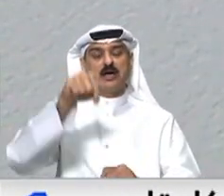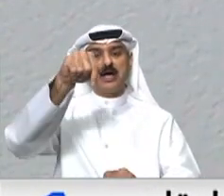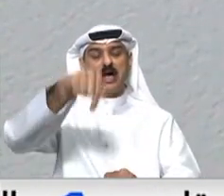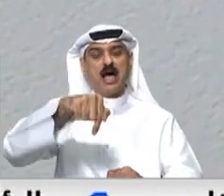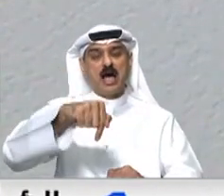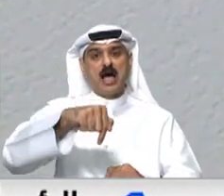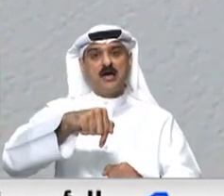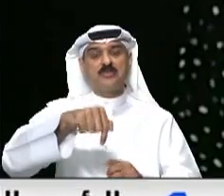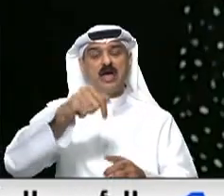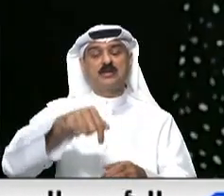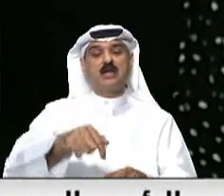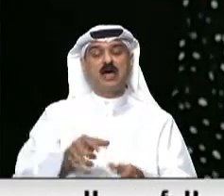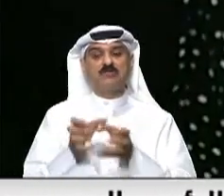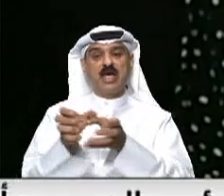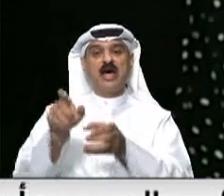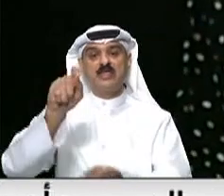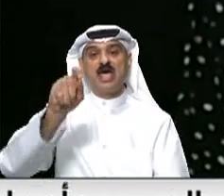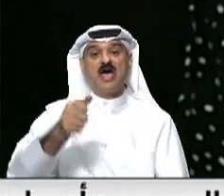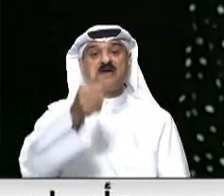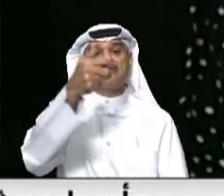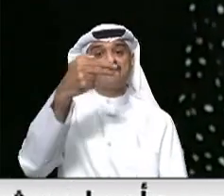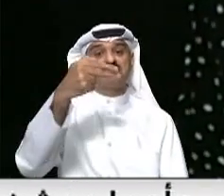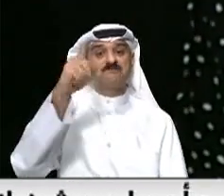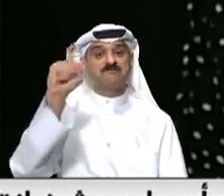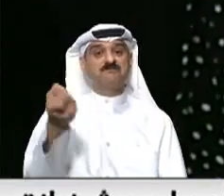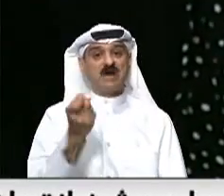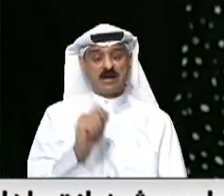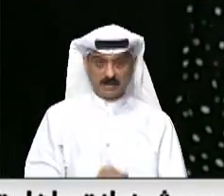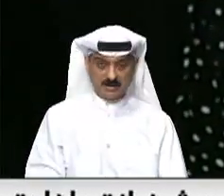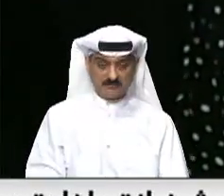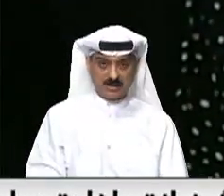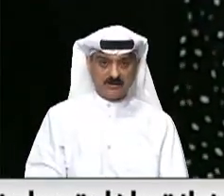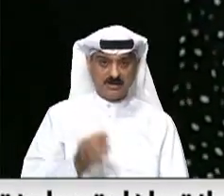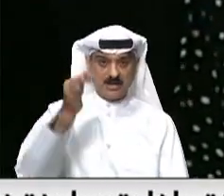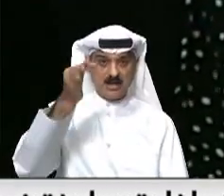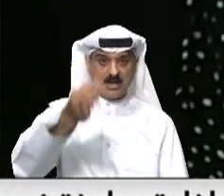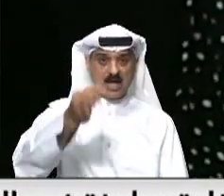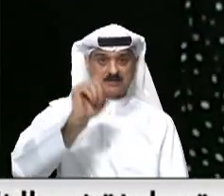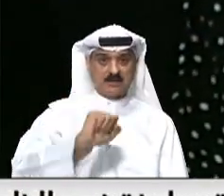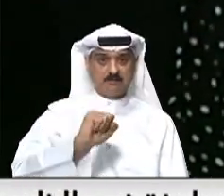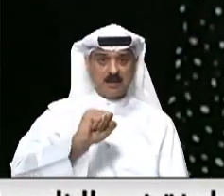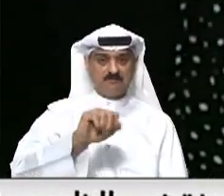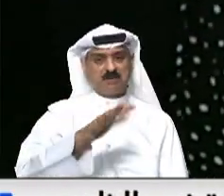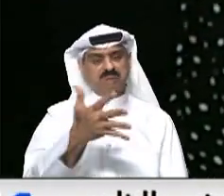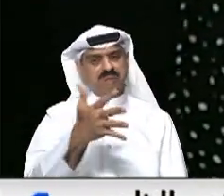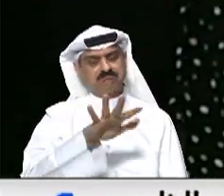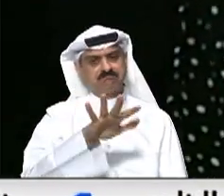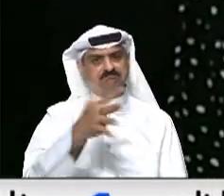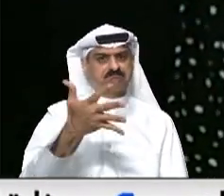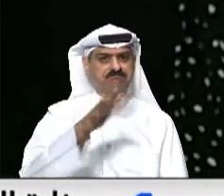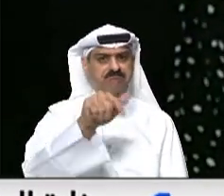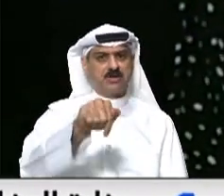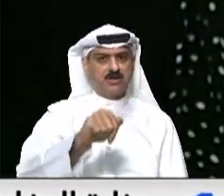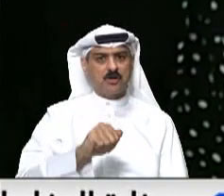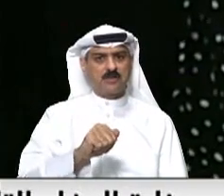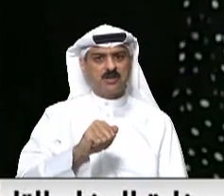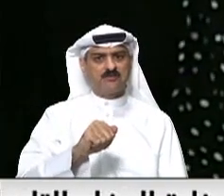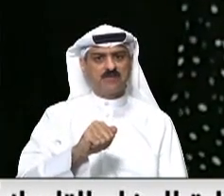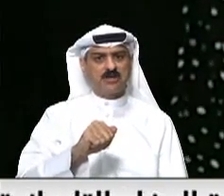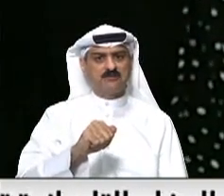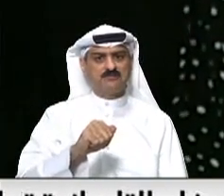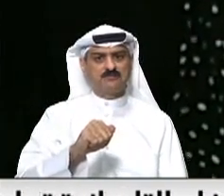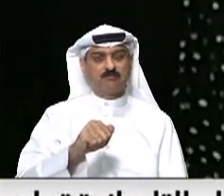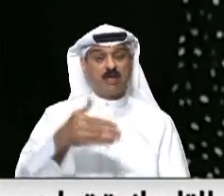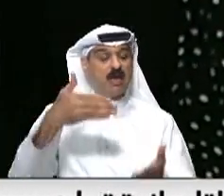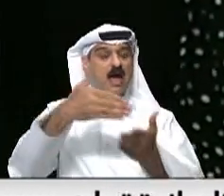وفي إعادة هيكليتها. طبعا بالنسبة إلى موسكو يعتبر بريغوجين ربما يعني حكم على نفسه